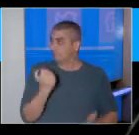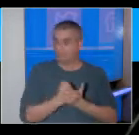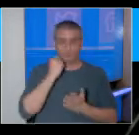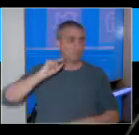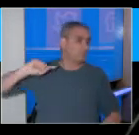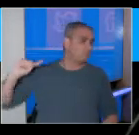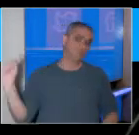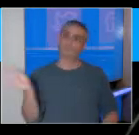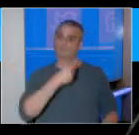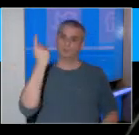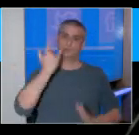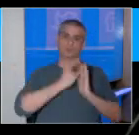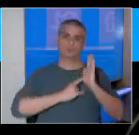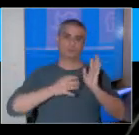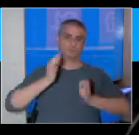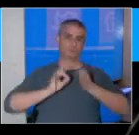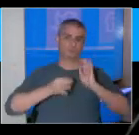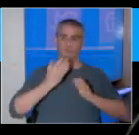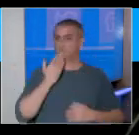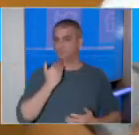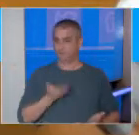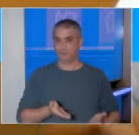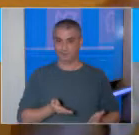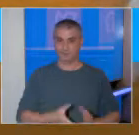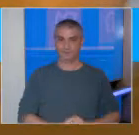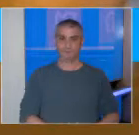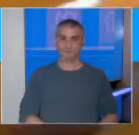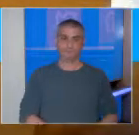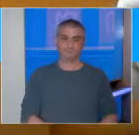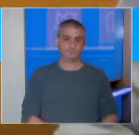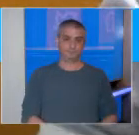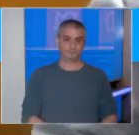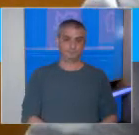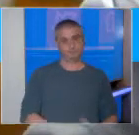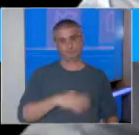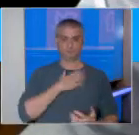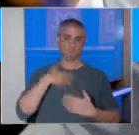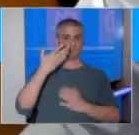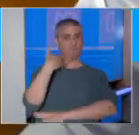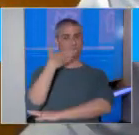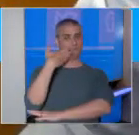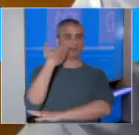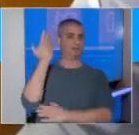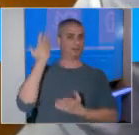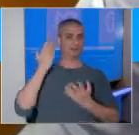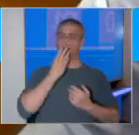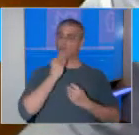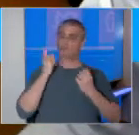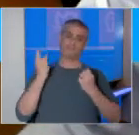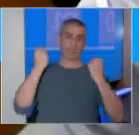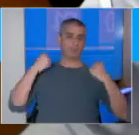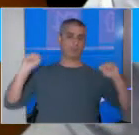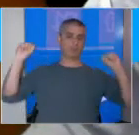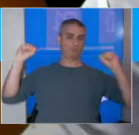של כל הגורמים החוקיים והמשפטיים במדינת ישראל שמתיימרת להיות מדינה יהודית